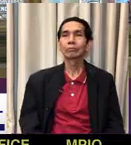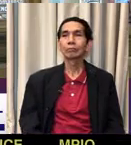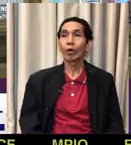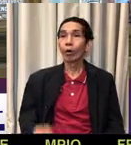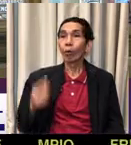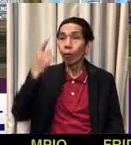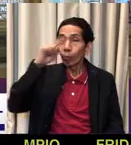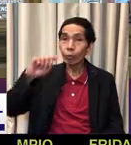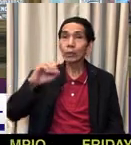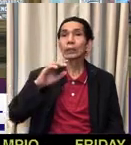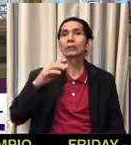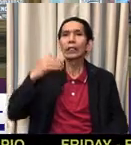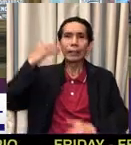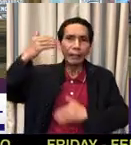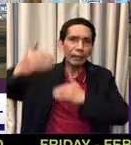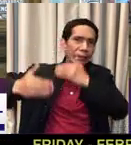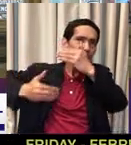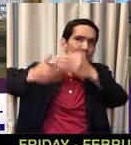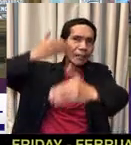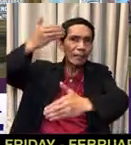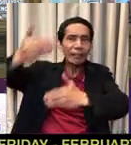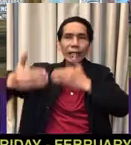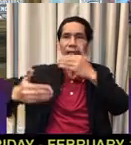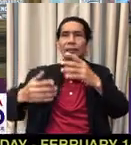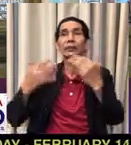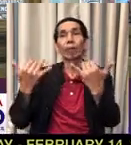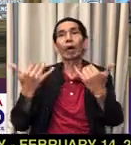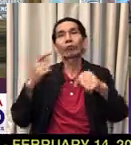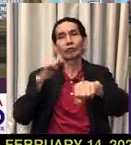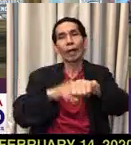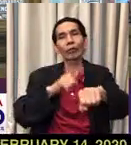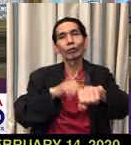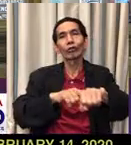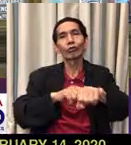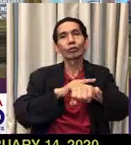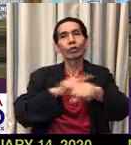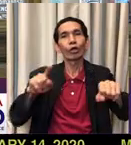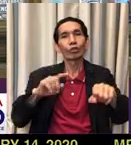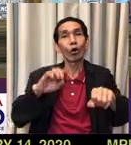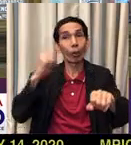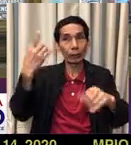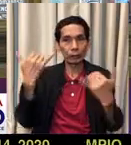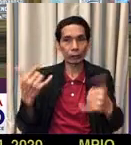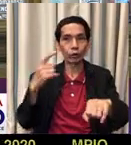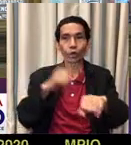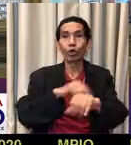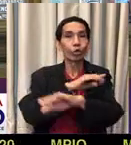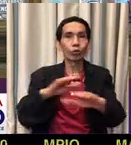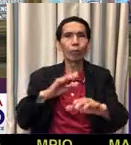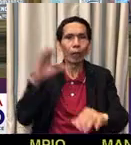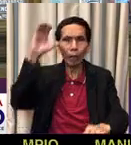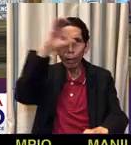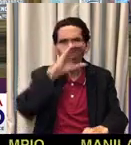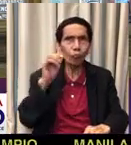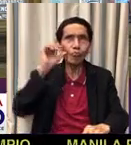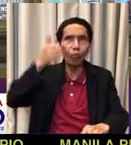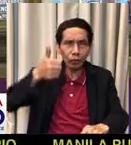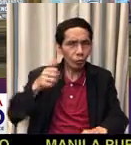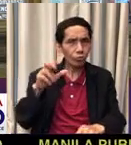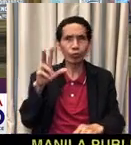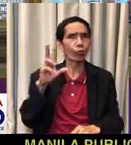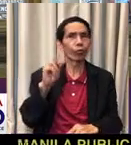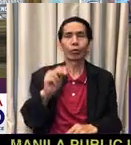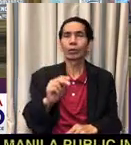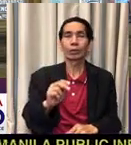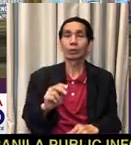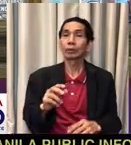Para na lang sa salinlahin natin. Panahon na. Wala nang ibang panahon. Huwag na tayo maghanap, bukas na lang.